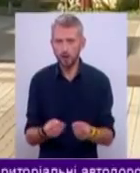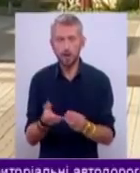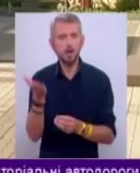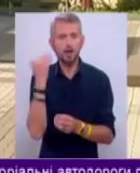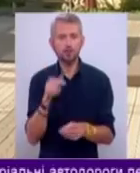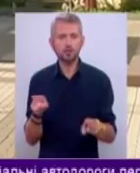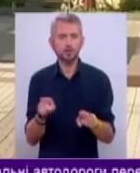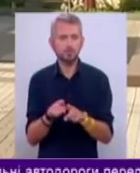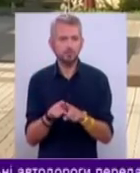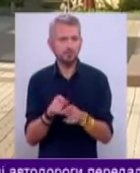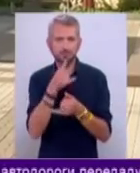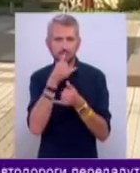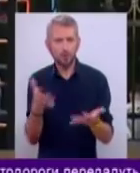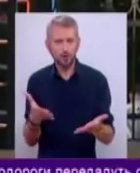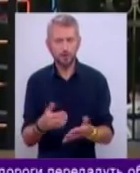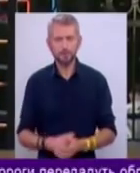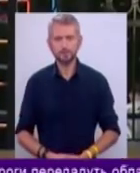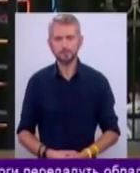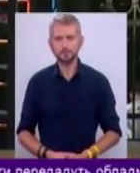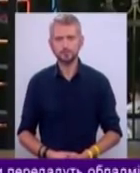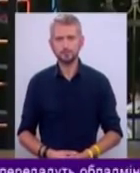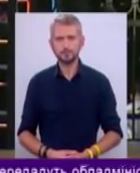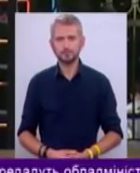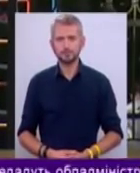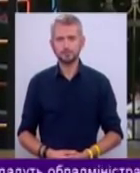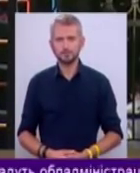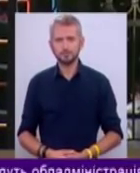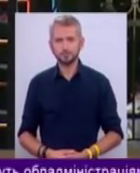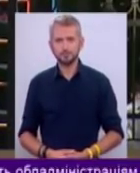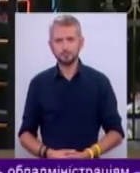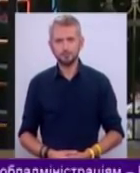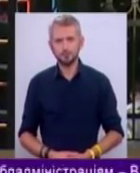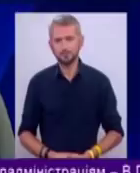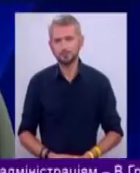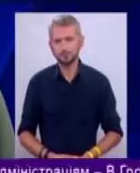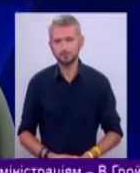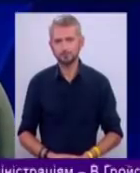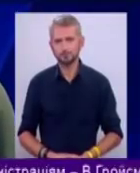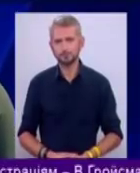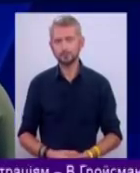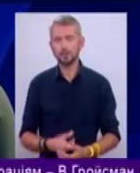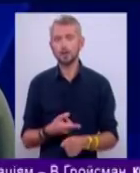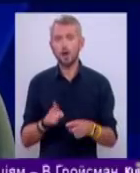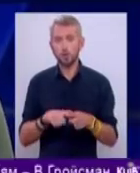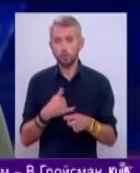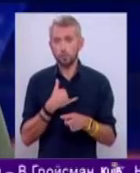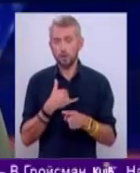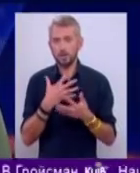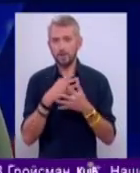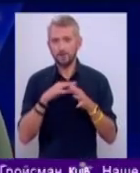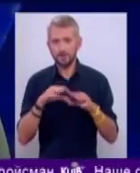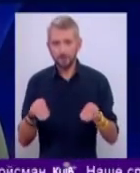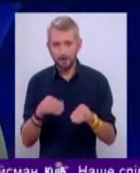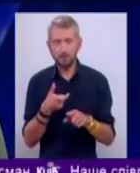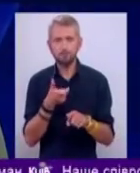Раніше такої змоги вони не мали. Наталя Білогурова, Дмитро Ліфанов, телеканал «Київ». Наразі в мене все. Більш повну